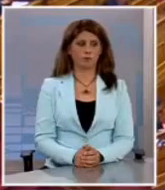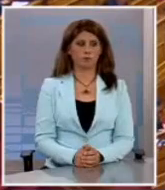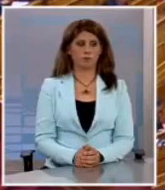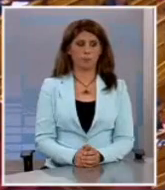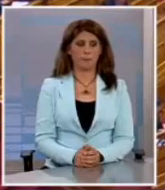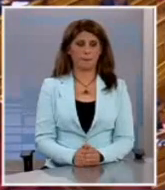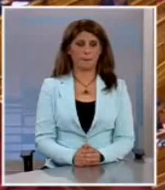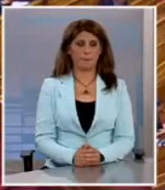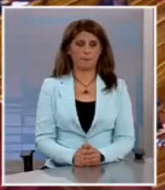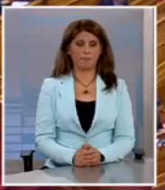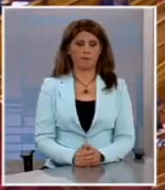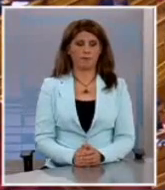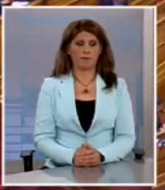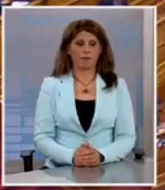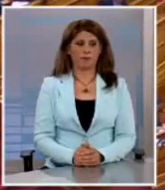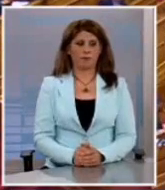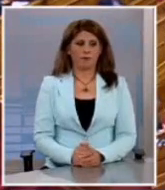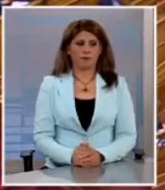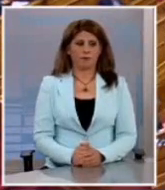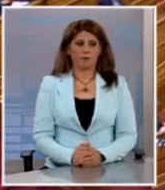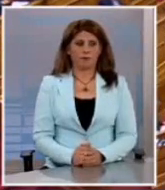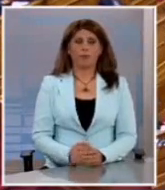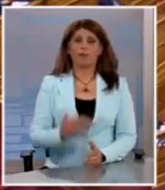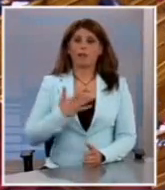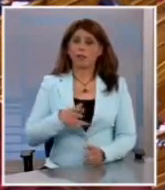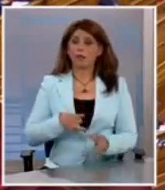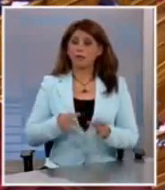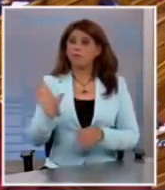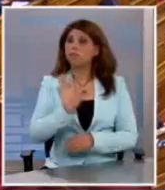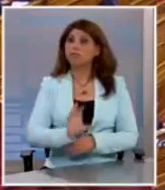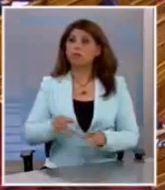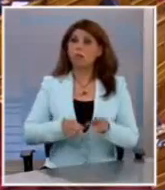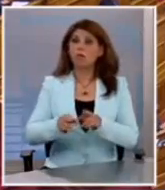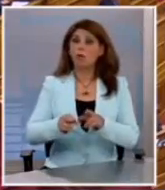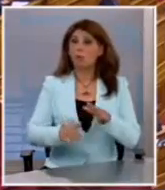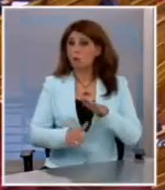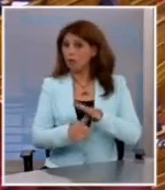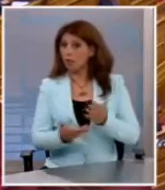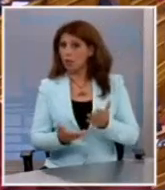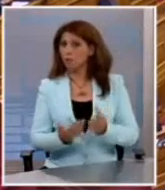Θέλετε να βρείτε τον δρόμο προς το Προεδρείο? Μάλιστα. Για να δούμε λοιπόν,